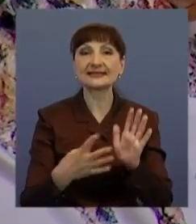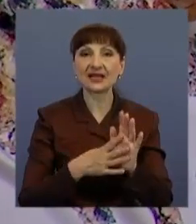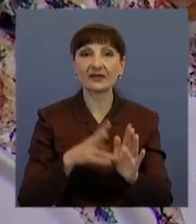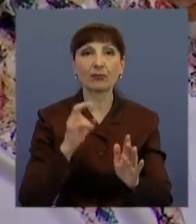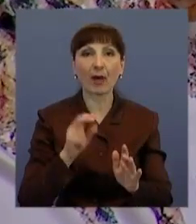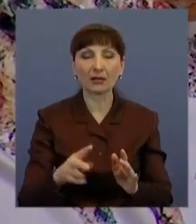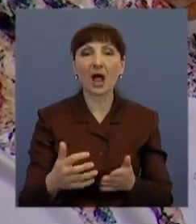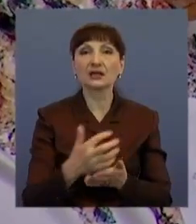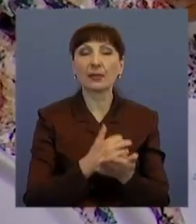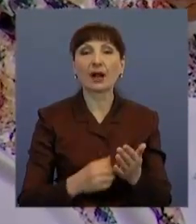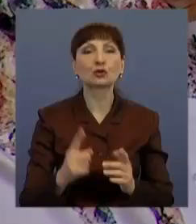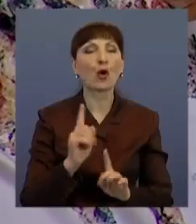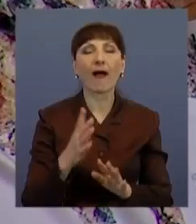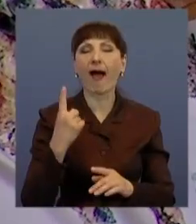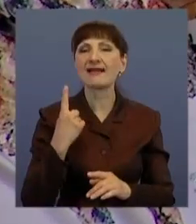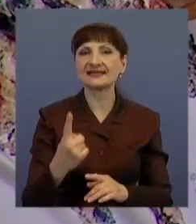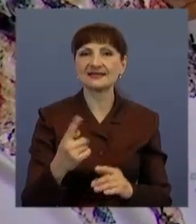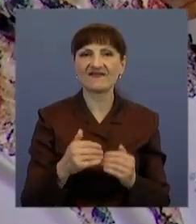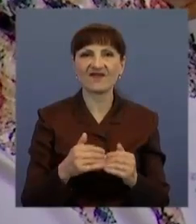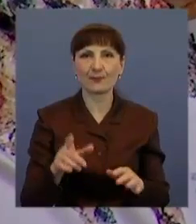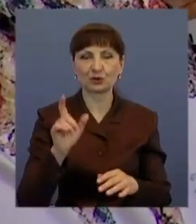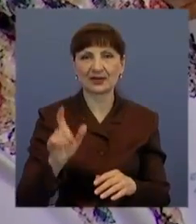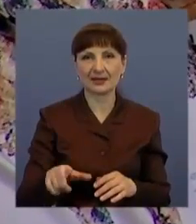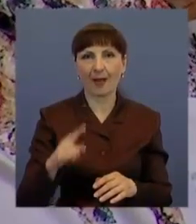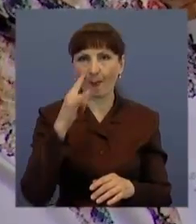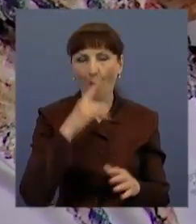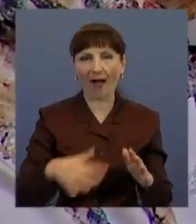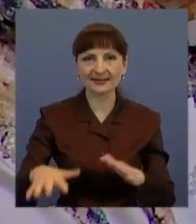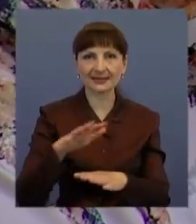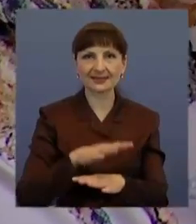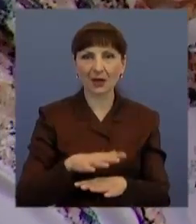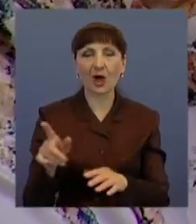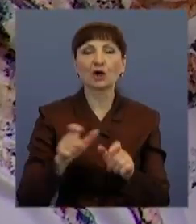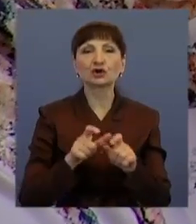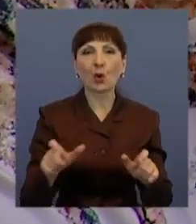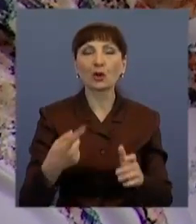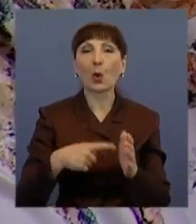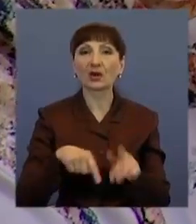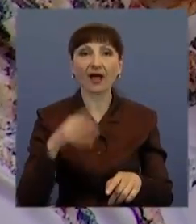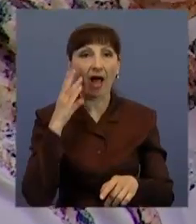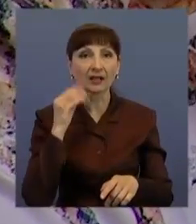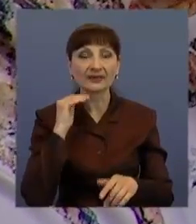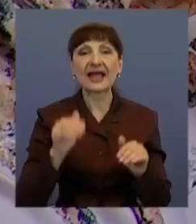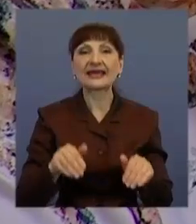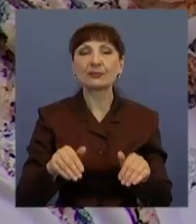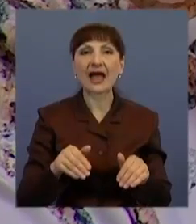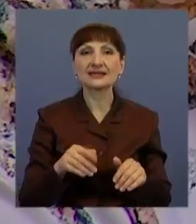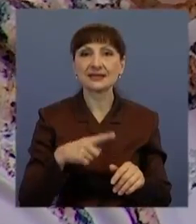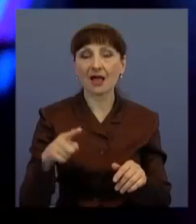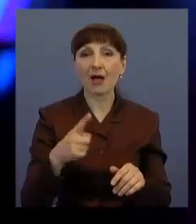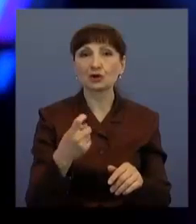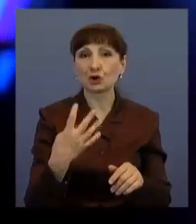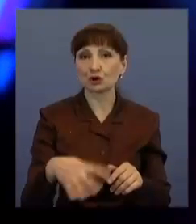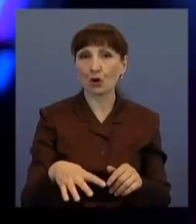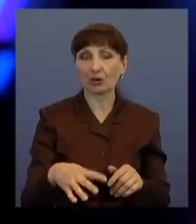баллов набрал один только выпускник по Казахстану. И это выпускник школы города Алматы, гимназии 140.